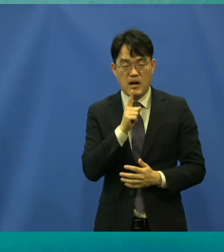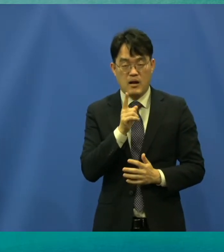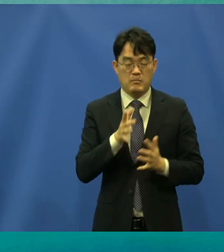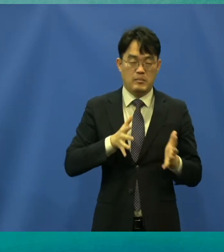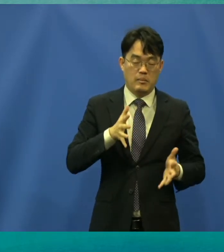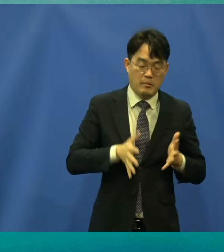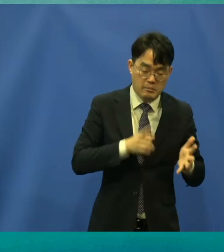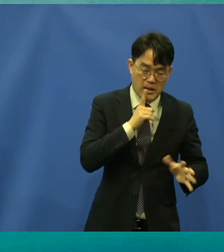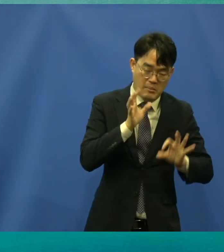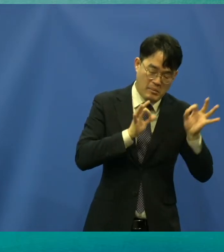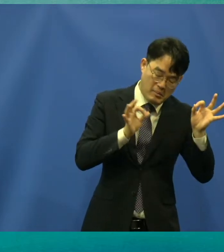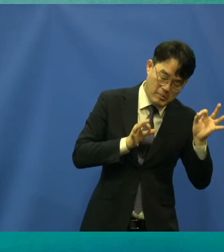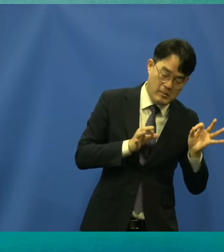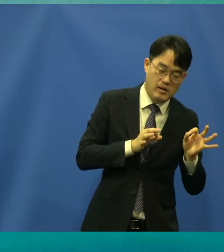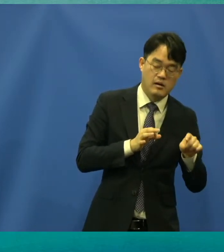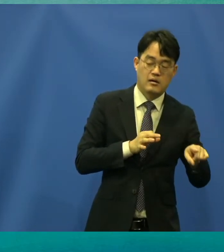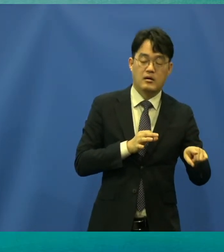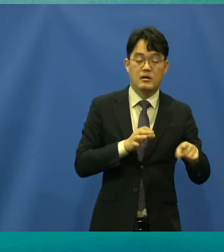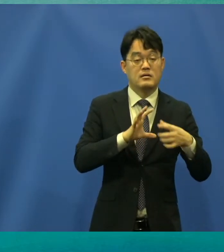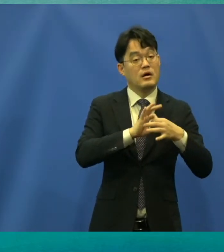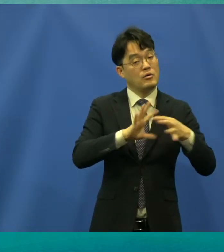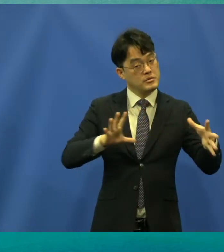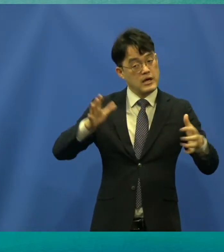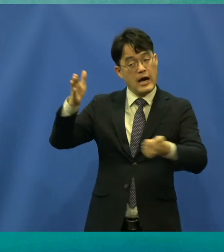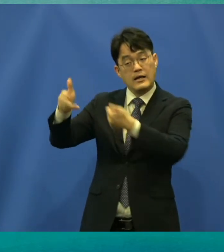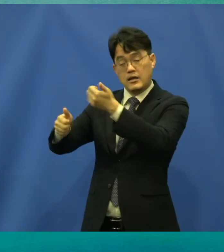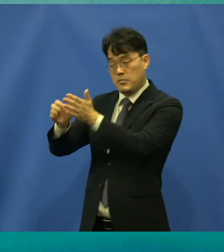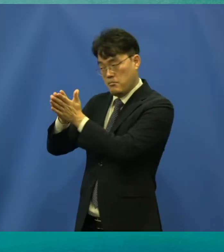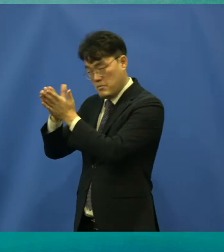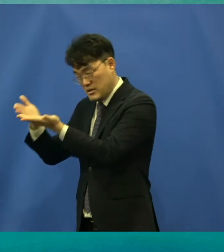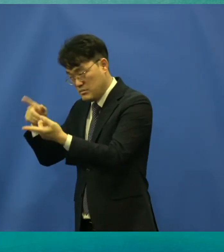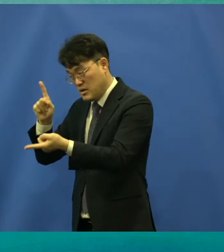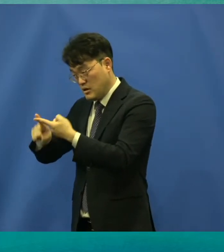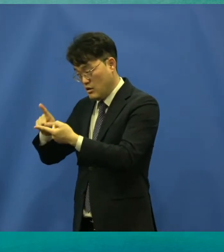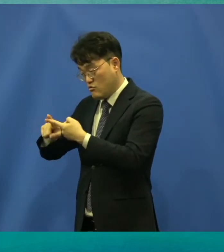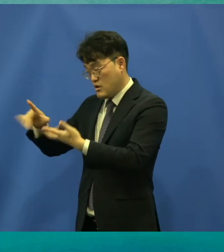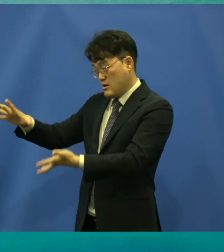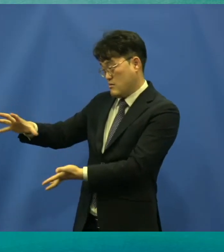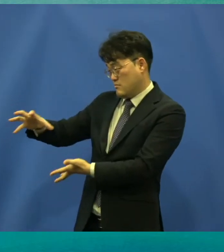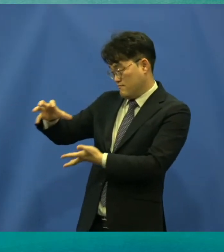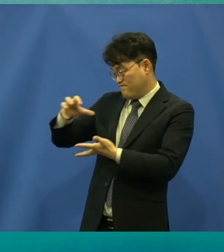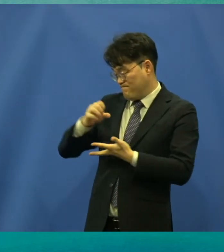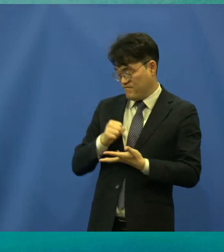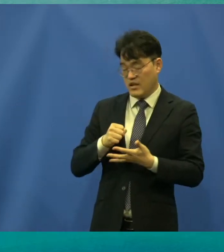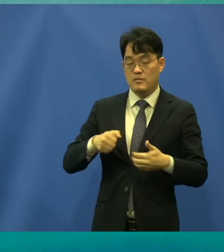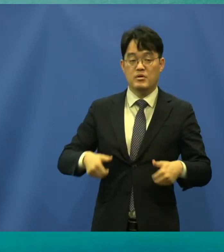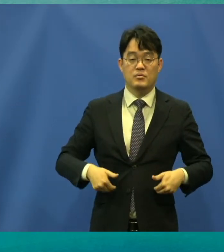것입니다. 요나에게 처음 주신 말씀 그대로입니다. 본문이 안 바뀌었습니다.